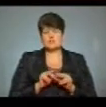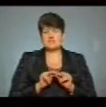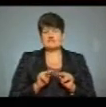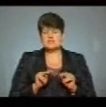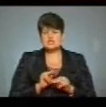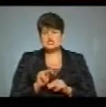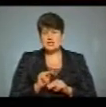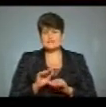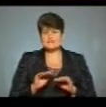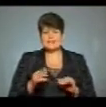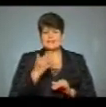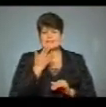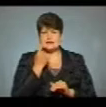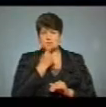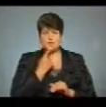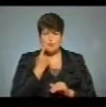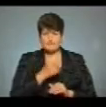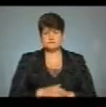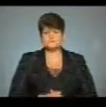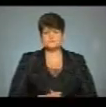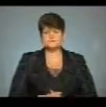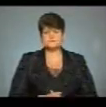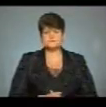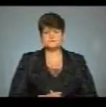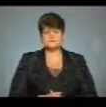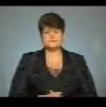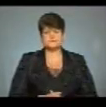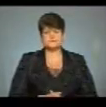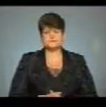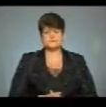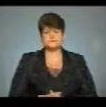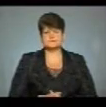дітей іноземної мови. Діана Ярошенко, новини.